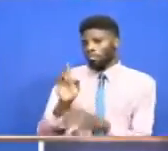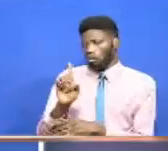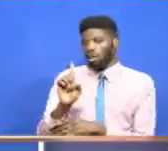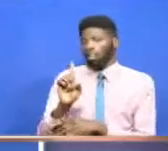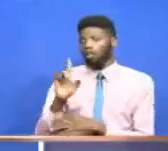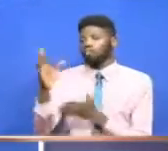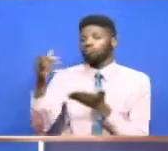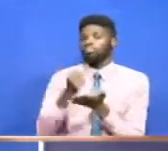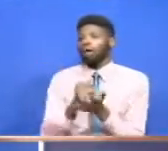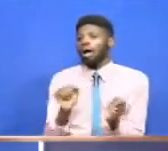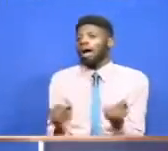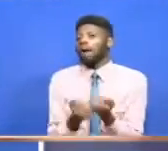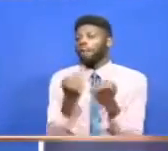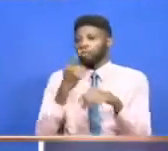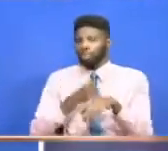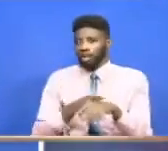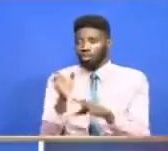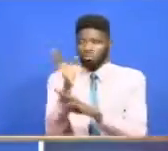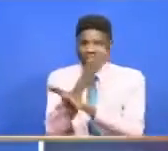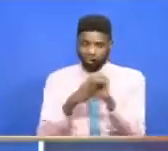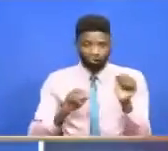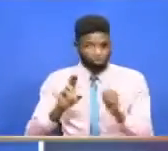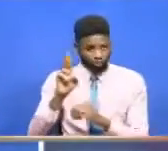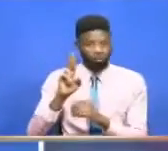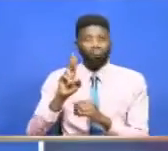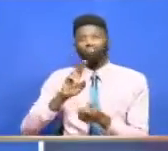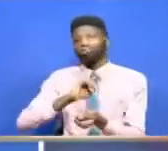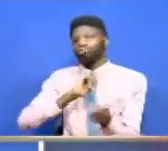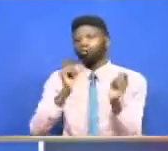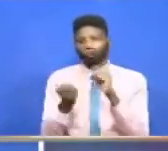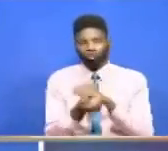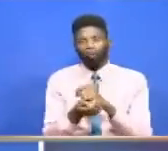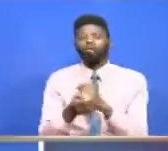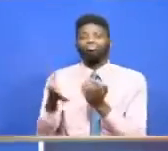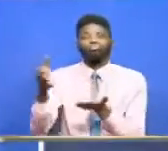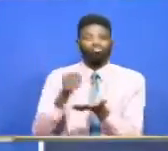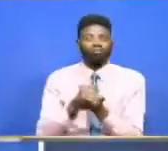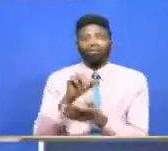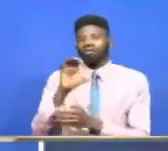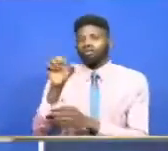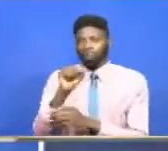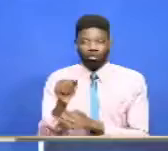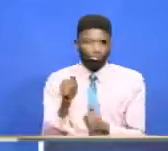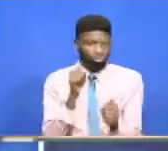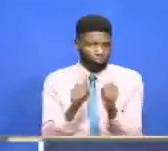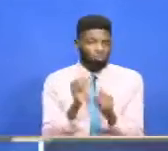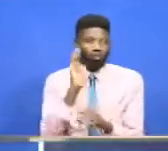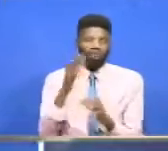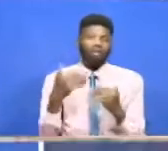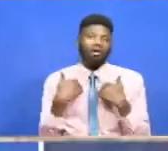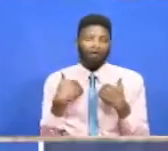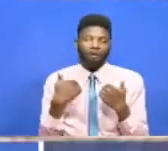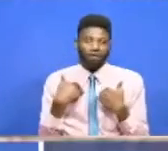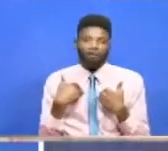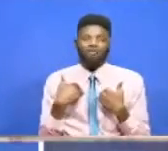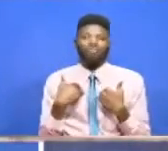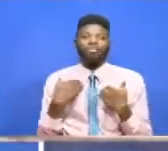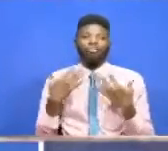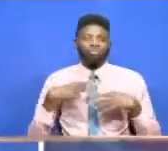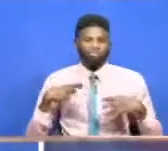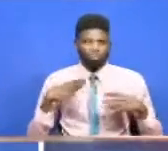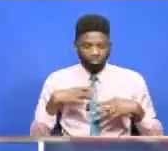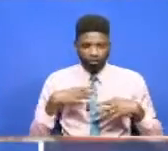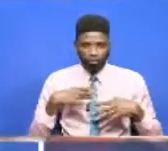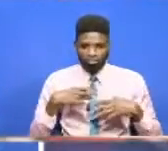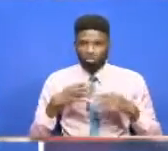rais Uhuru Kenyatta atafanya mabadiliko katika baraza la mawaziri ambalo litakuwa na uwakilishi unaozingatia umoja wa